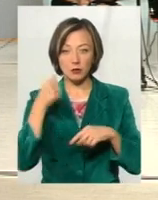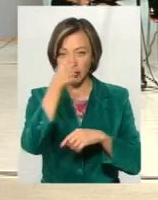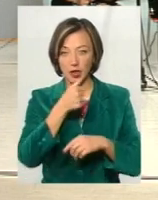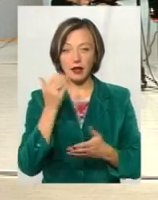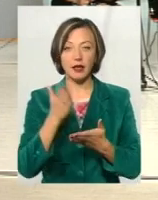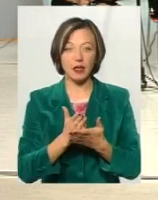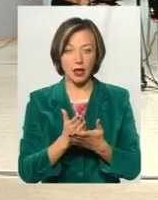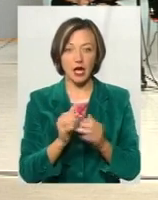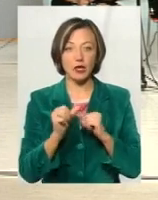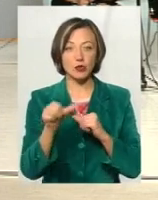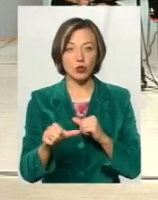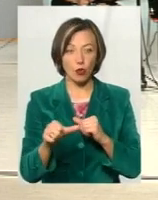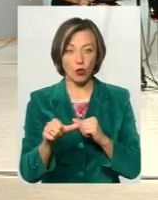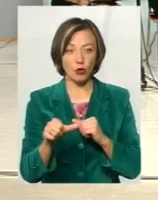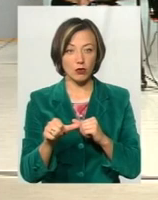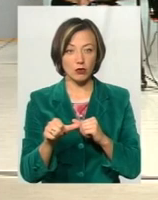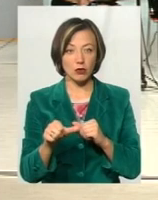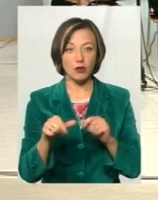є. Крім того,